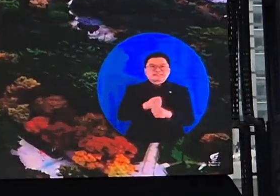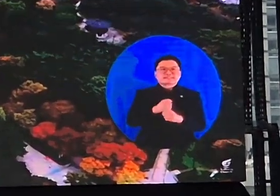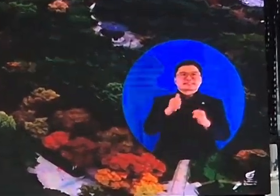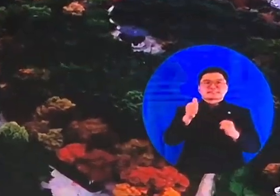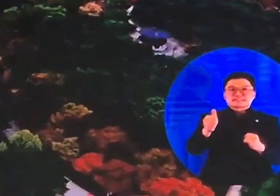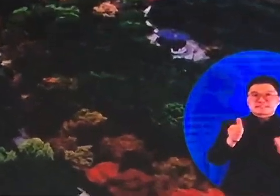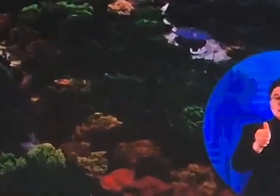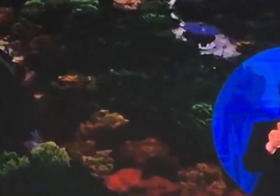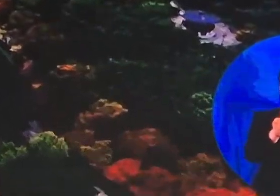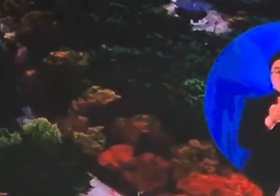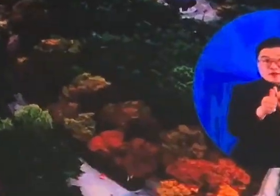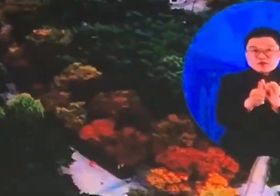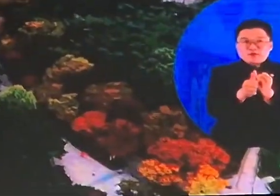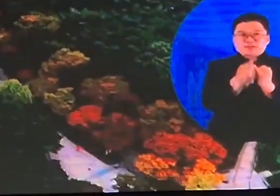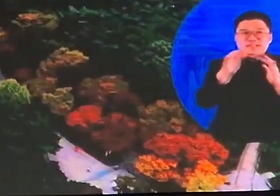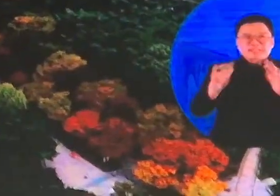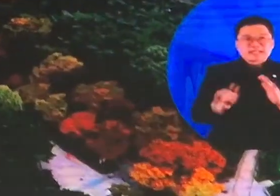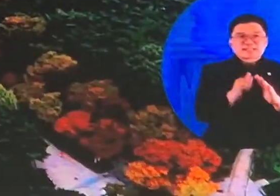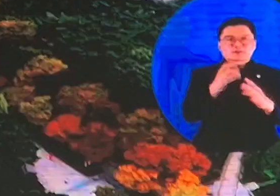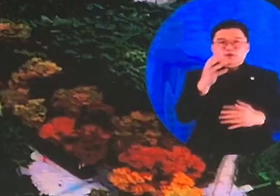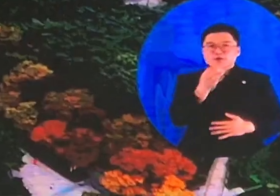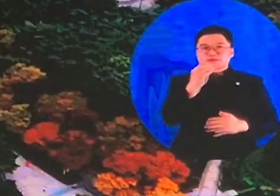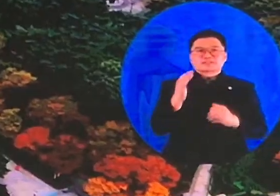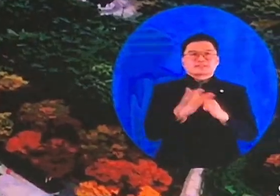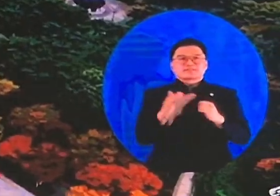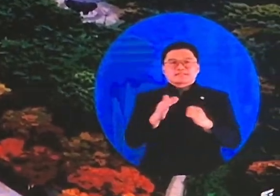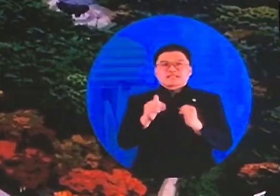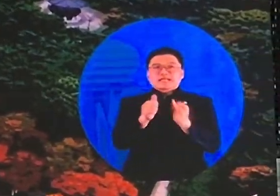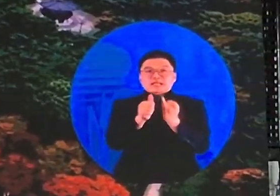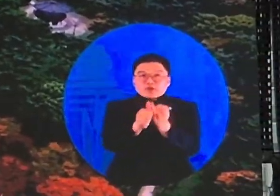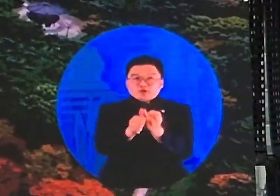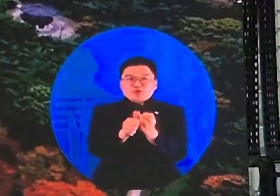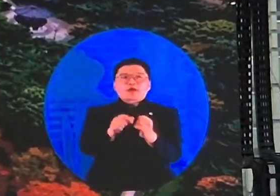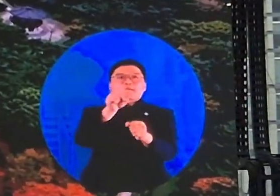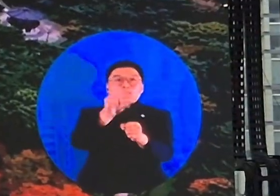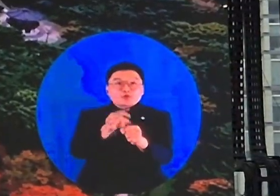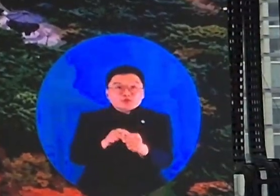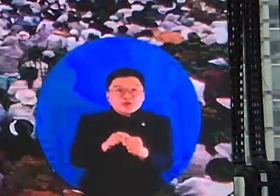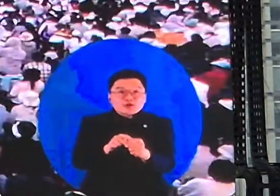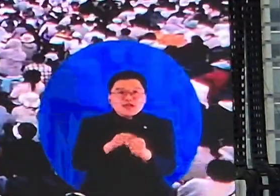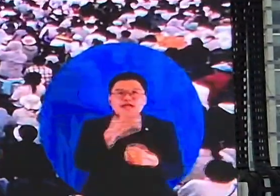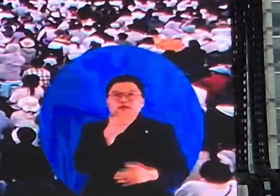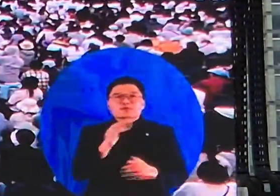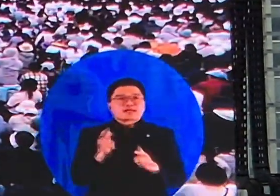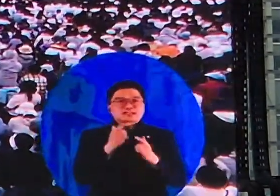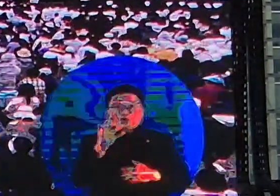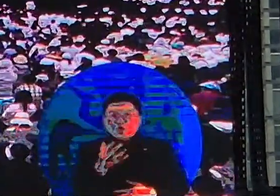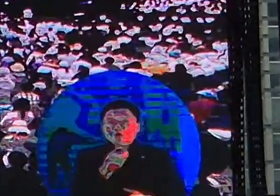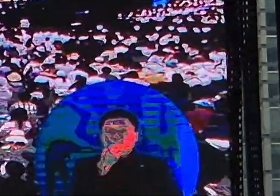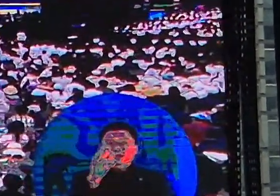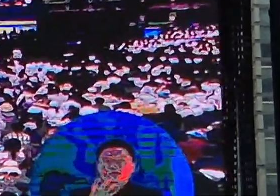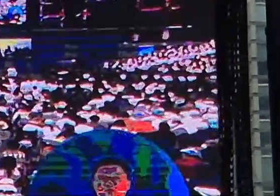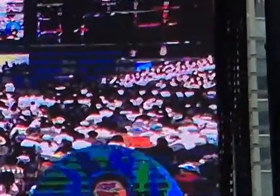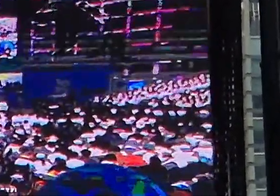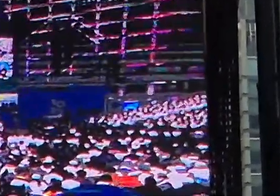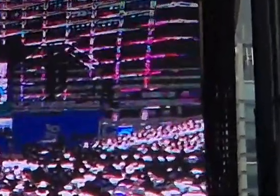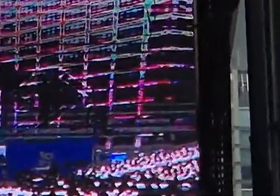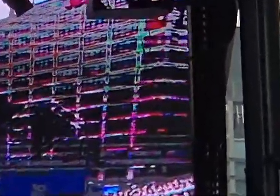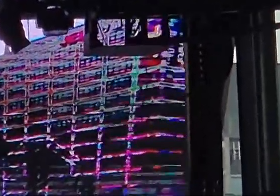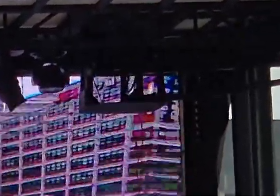결혼도 가정도 거룩하기에 결혼의 목적은 행복이 아니고 거룩입니다. 거룩을 이루어갈